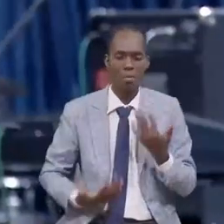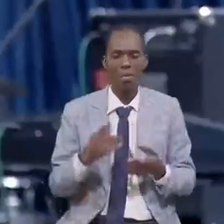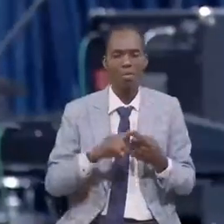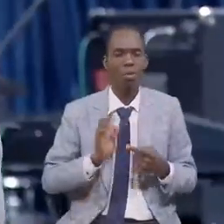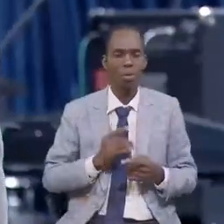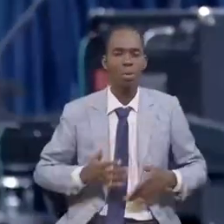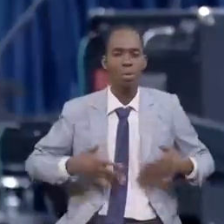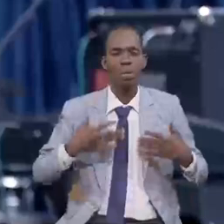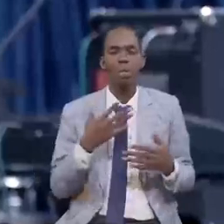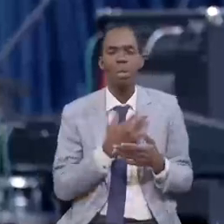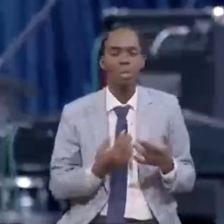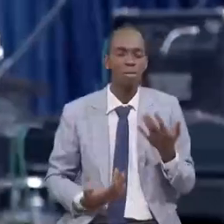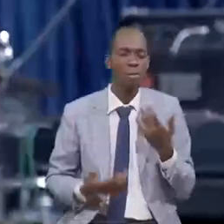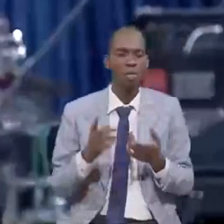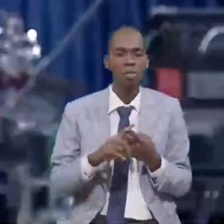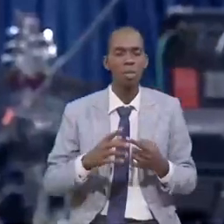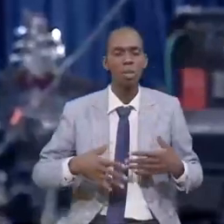Et